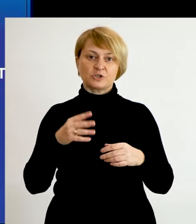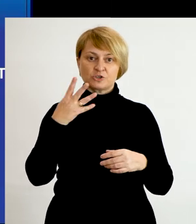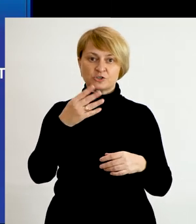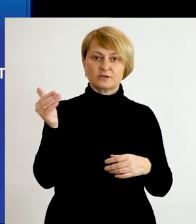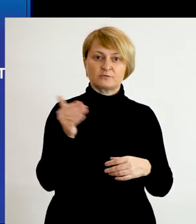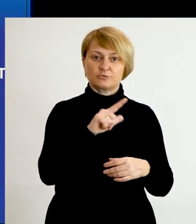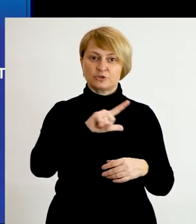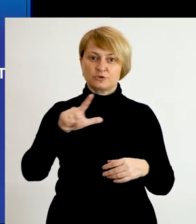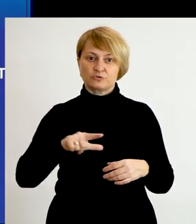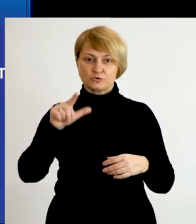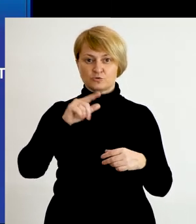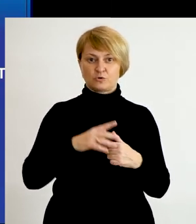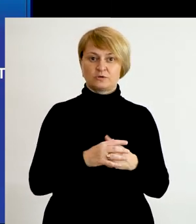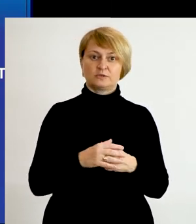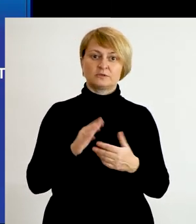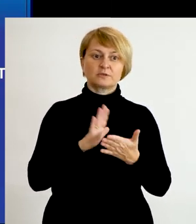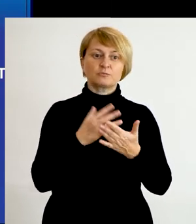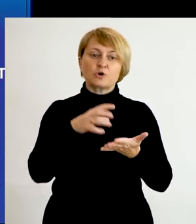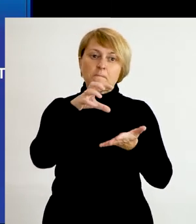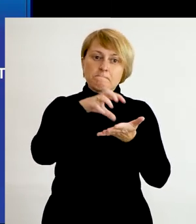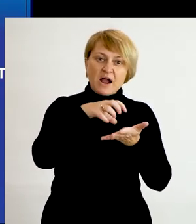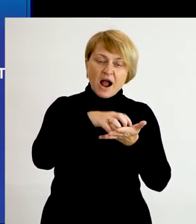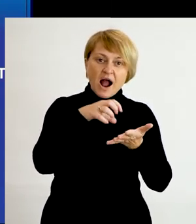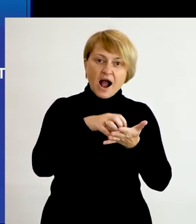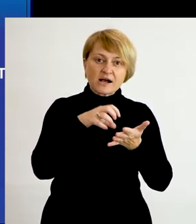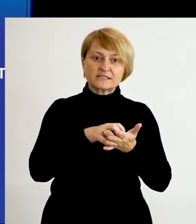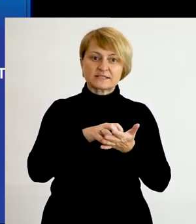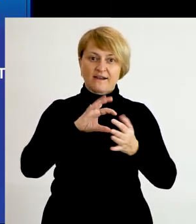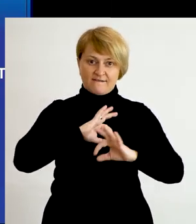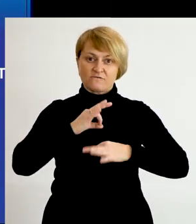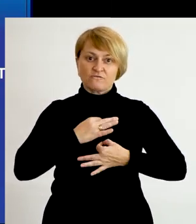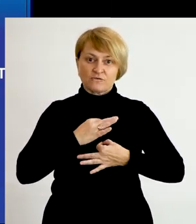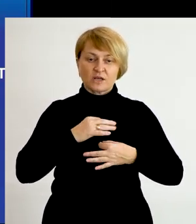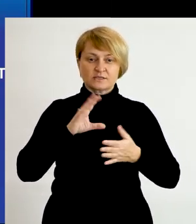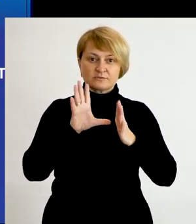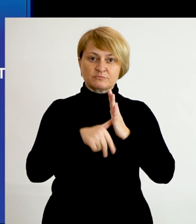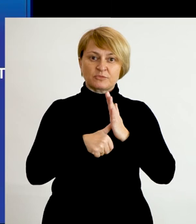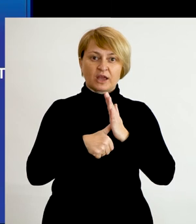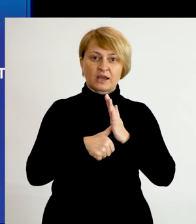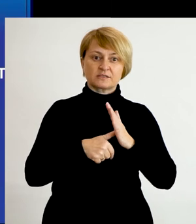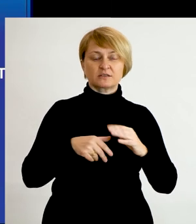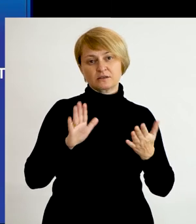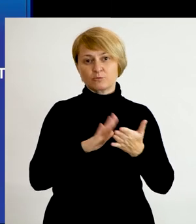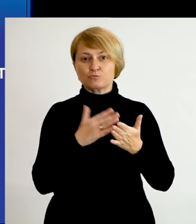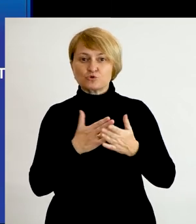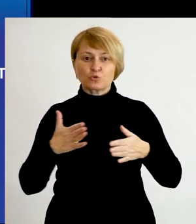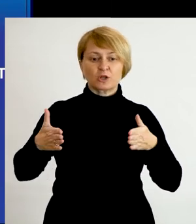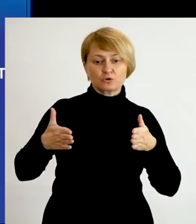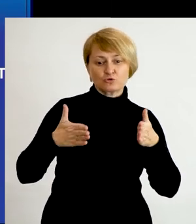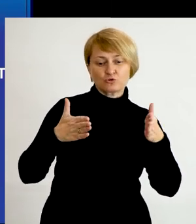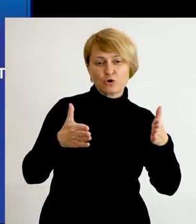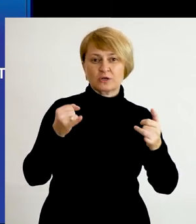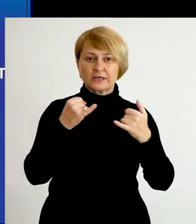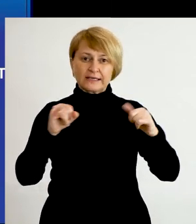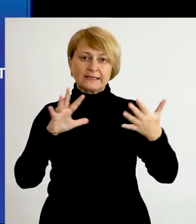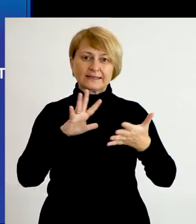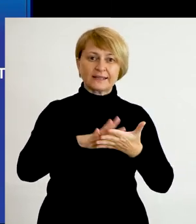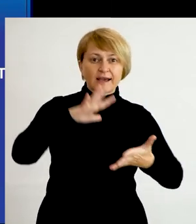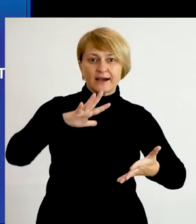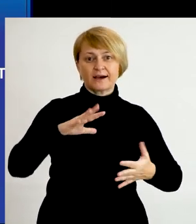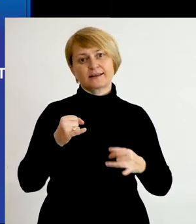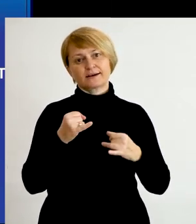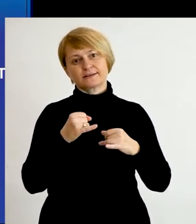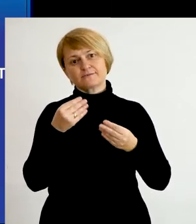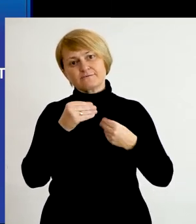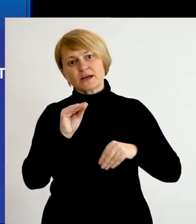złotych. Mówimy tu o nabyciach do bazy zasobów, bo oprócz tego będziemy wykupywać grunty pod drogi. To jest nieco inny charakter, to